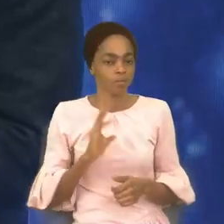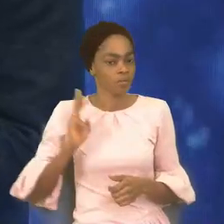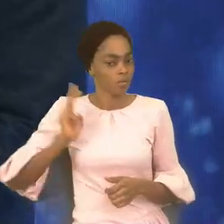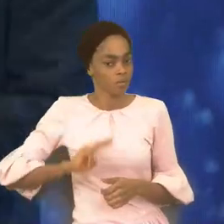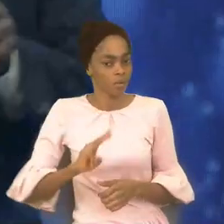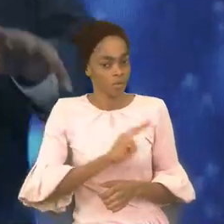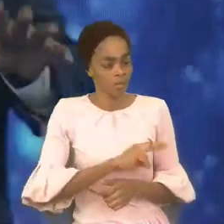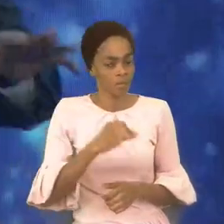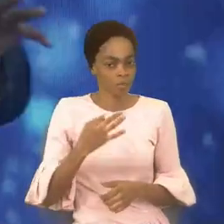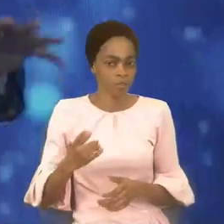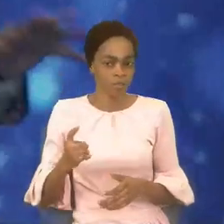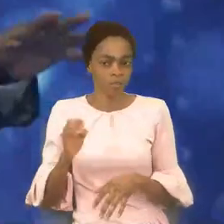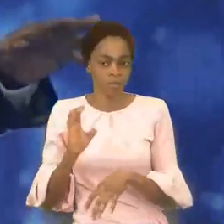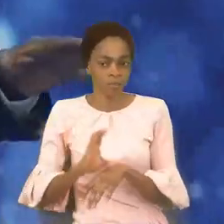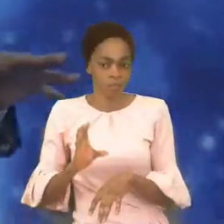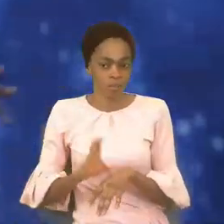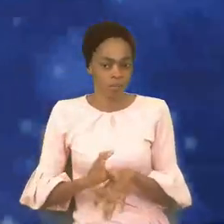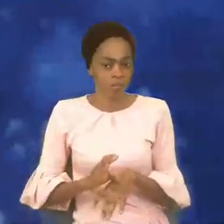de l'Église,